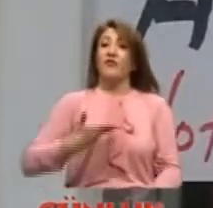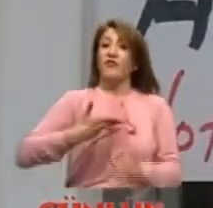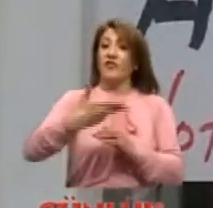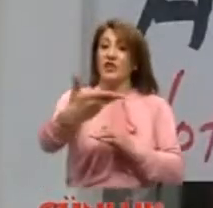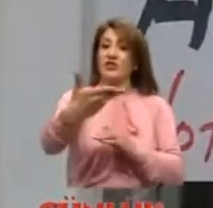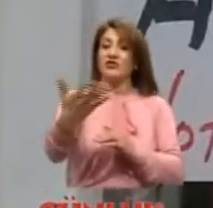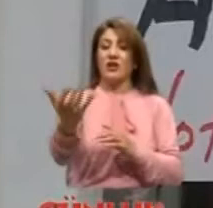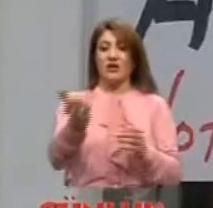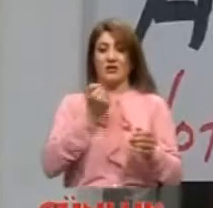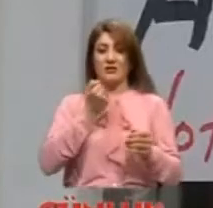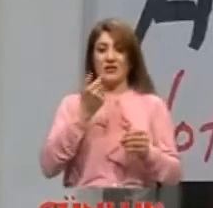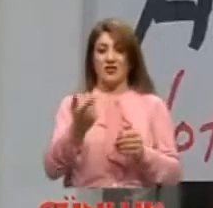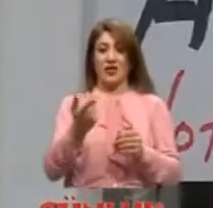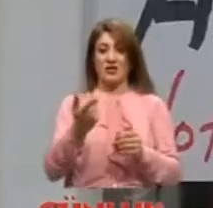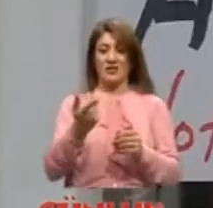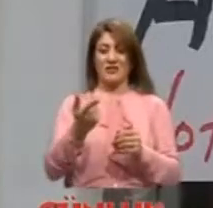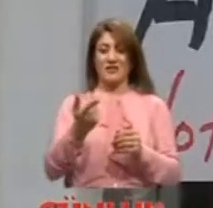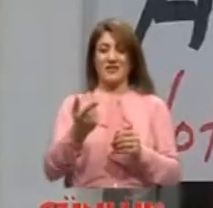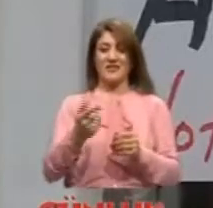Fırıncı alınacak. Not